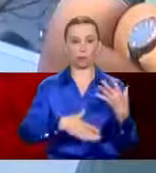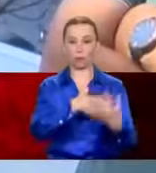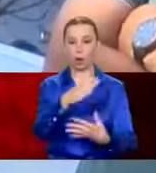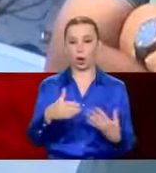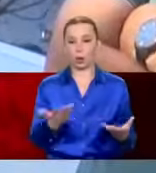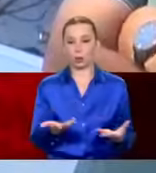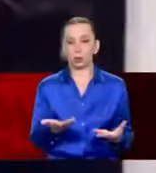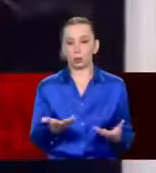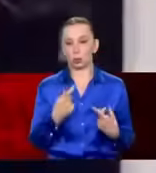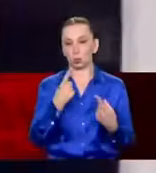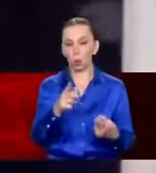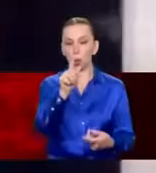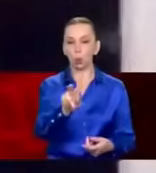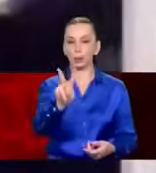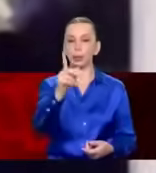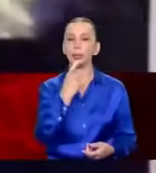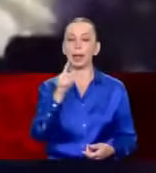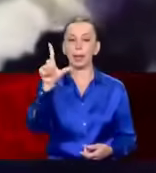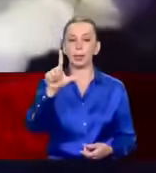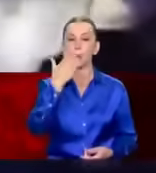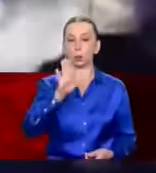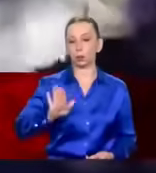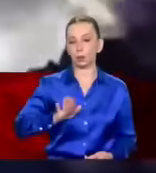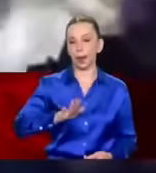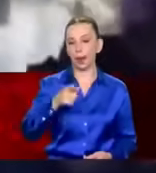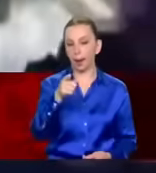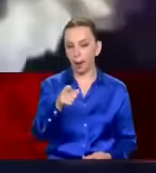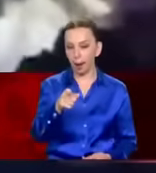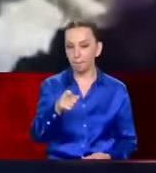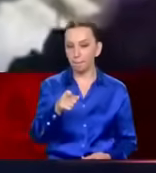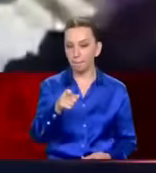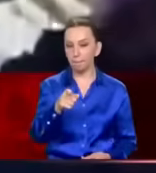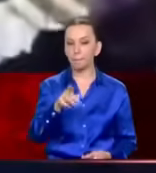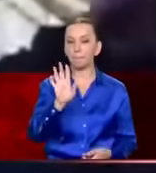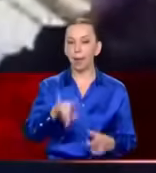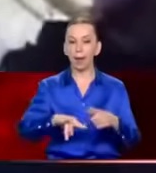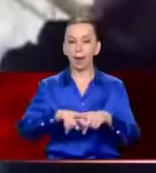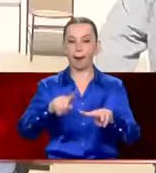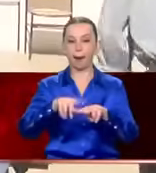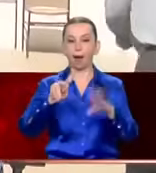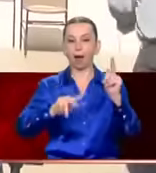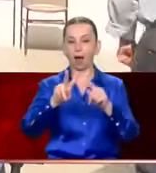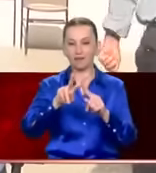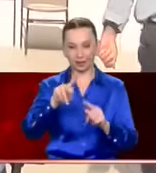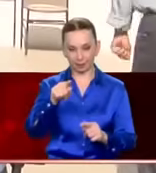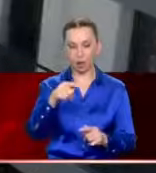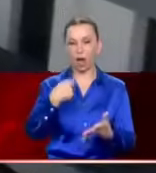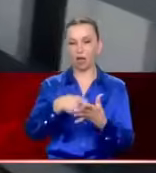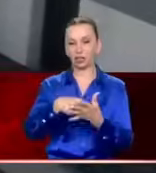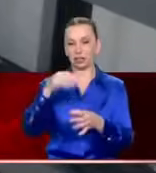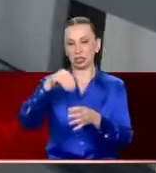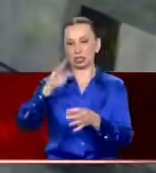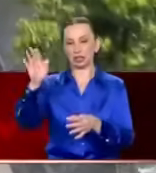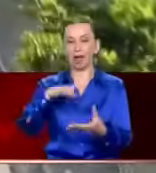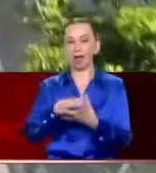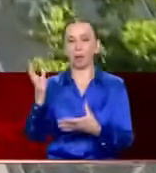Ne gerekirse yapacağız onu. 17 yaşındaki lise öğrencisi Havin Ergin de alışveriş için oradaydı. Ayakkabı almaya gitmişti.